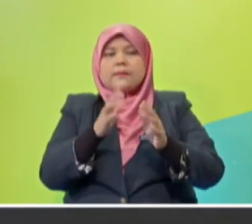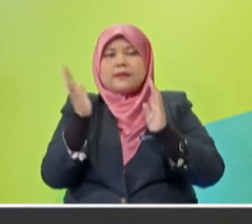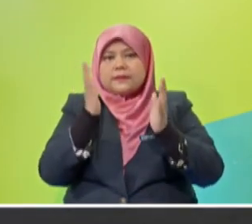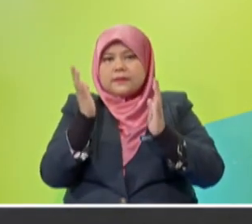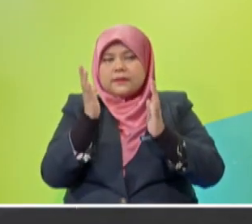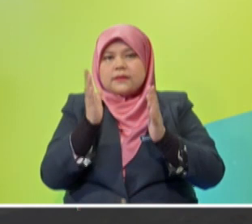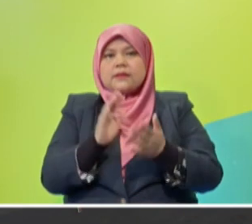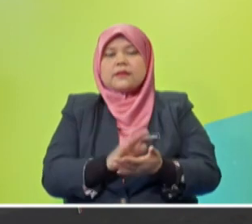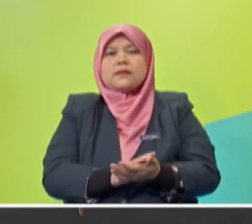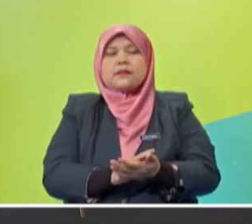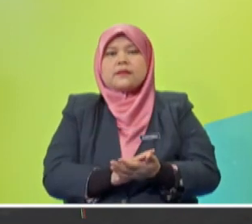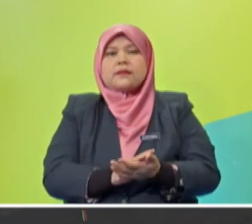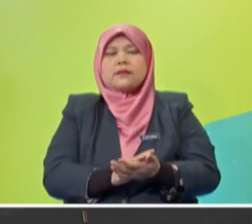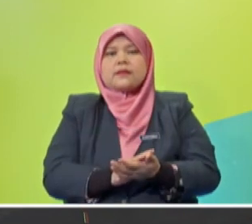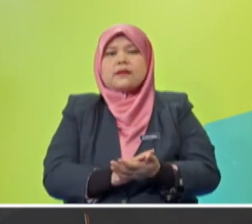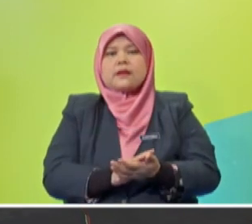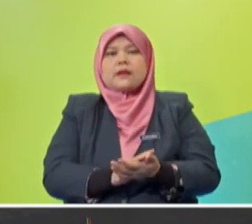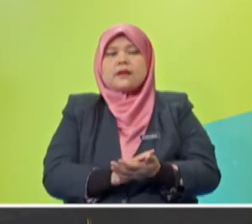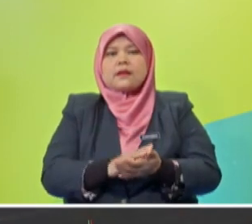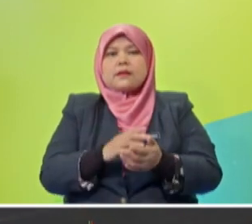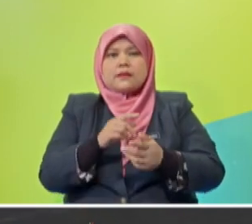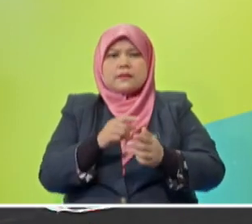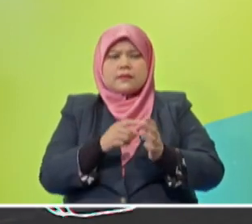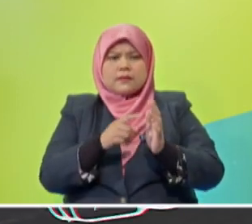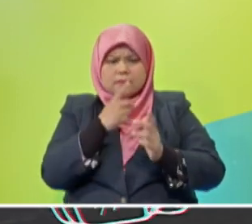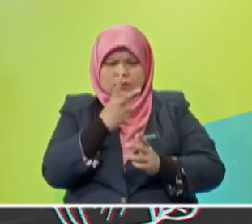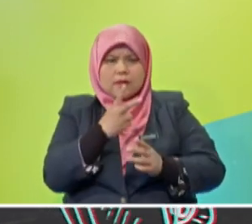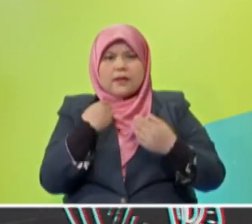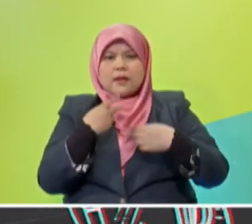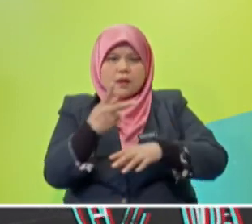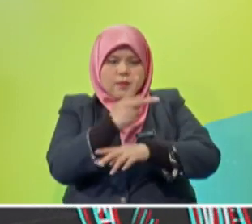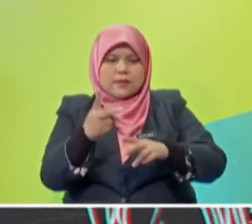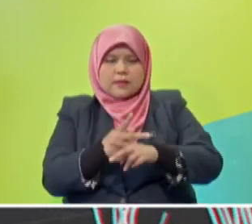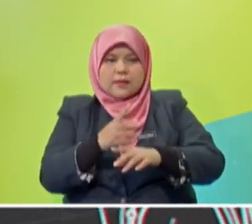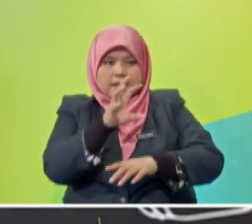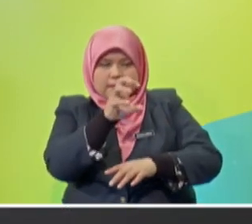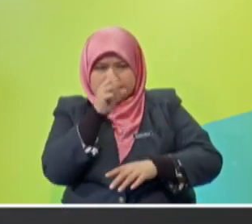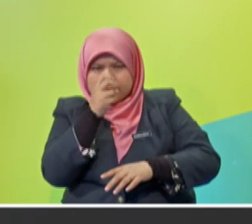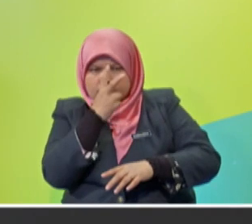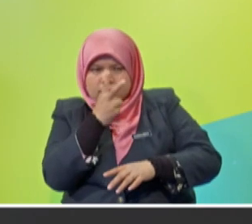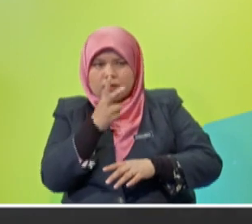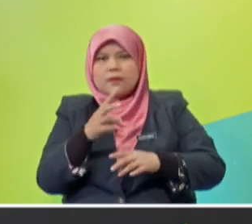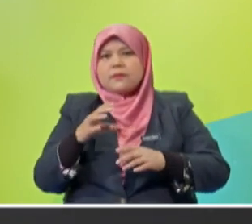saya cuba kenal pasti kawasan-kawasan yang memang menjadi tarikan utamalah di Malaysia. Kalau